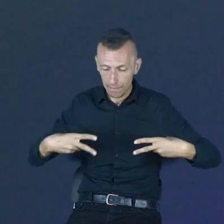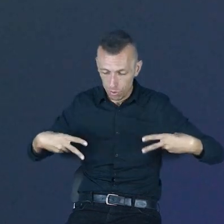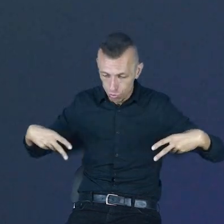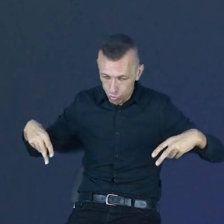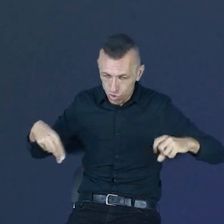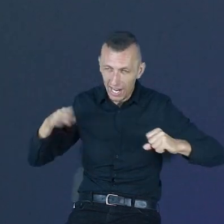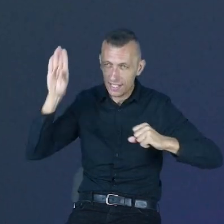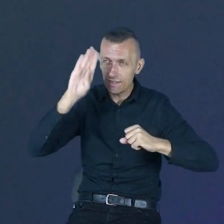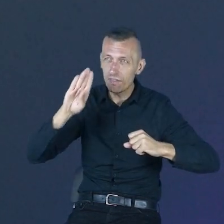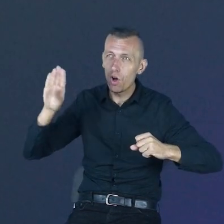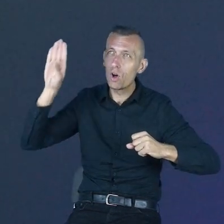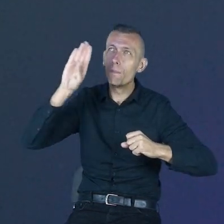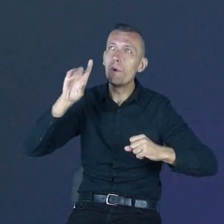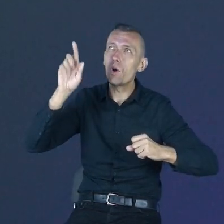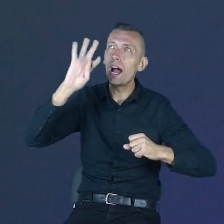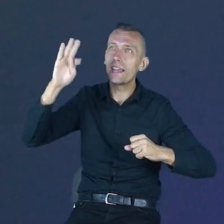przyjąć wyposażenie,